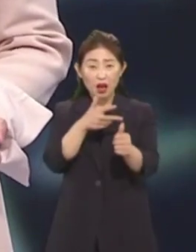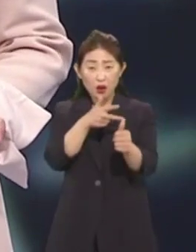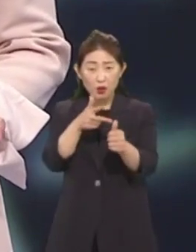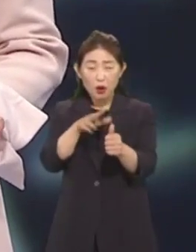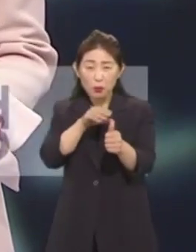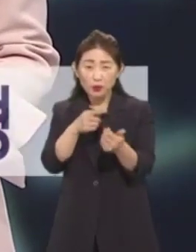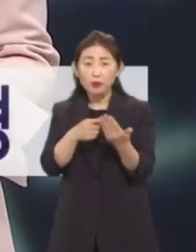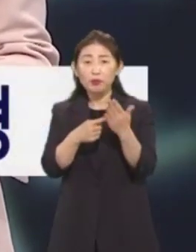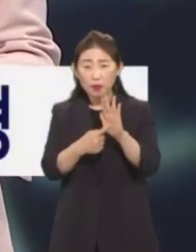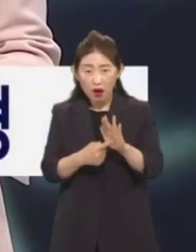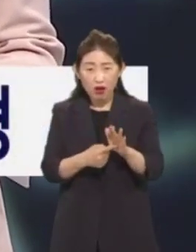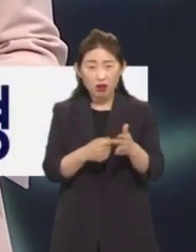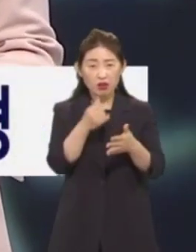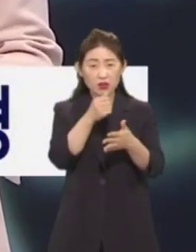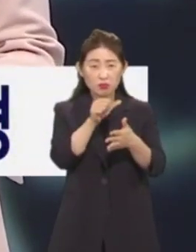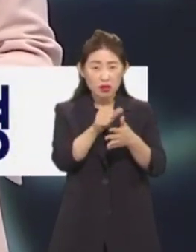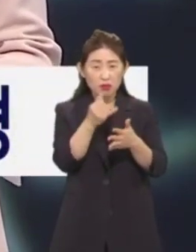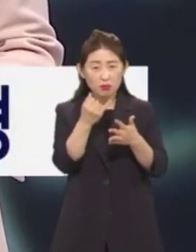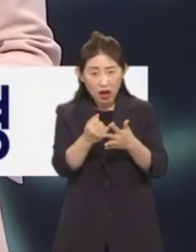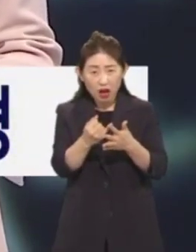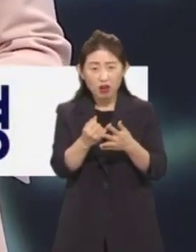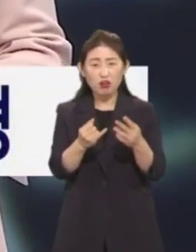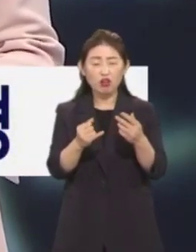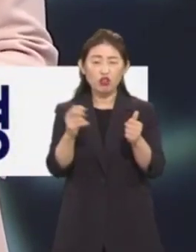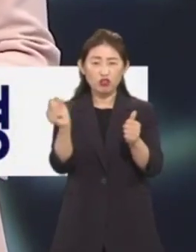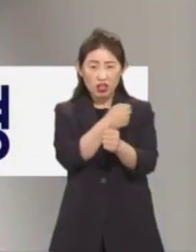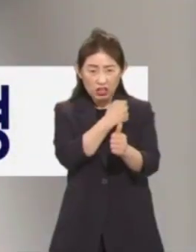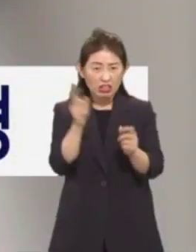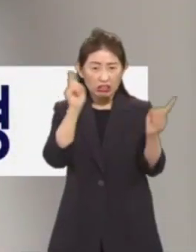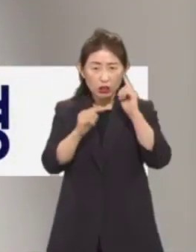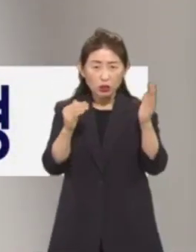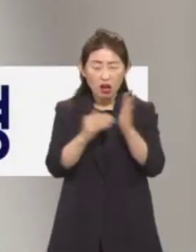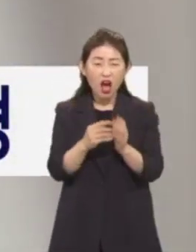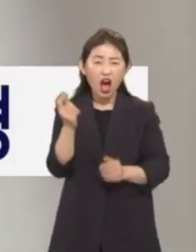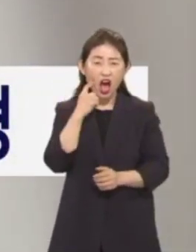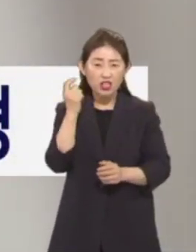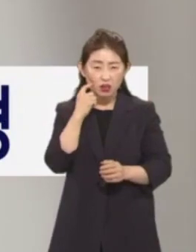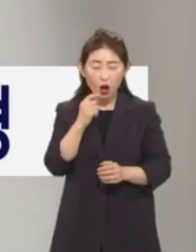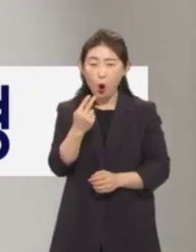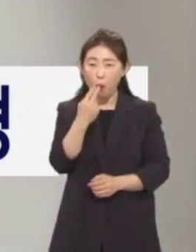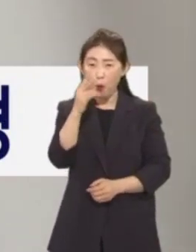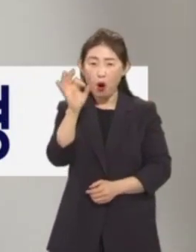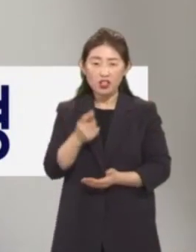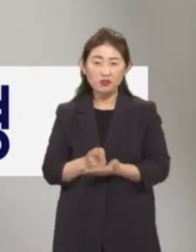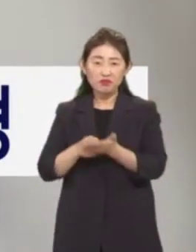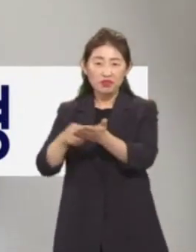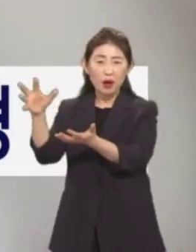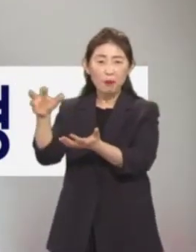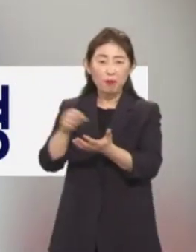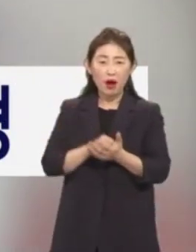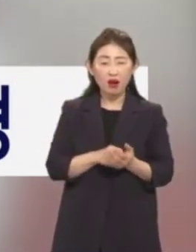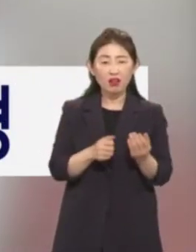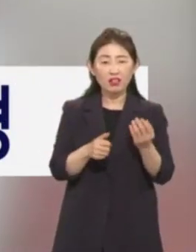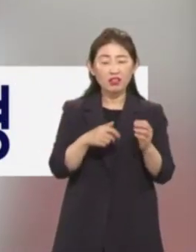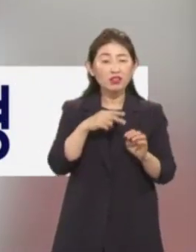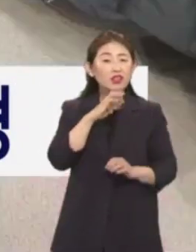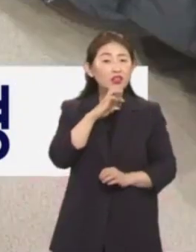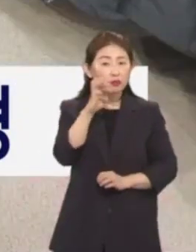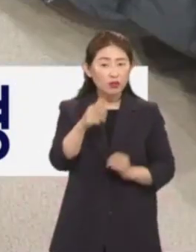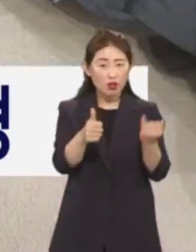TJB가 단독 보도한 만 1살과 3살 남매를 폭행해 다치게 하고 허위로 보험금까지 타낸 30대 부부에게